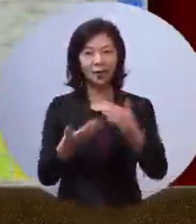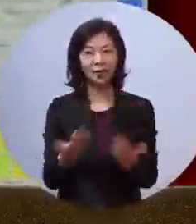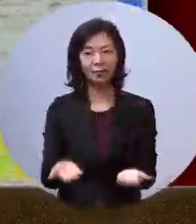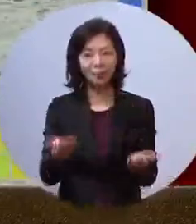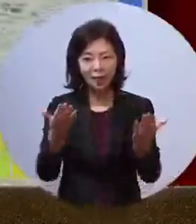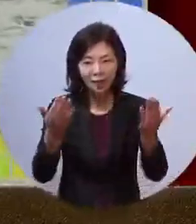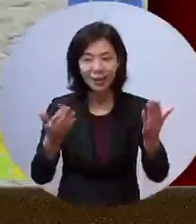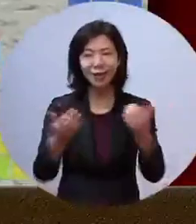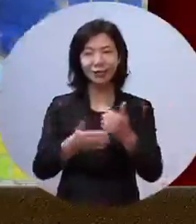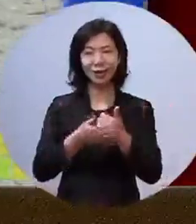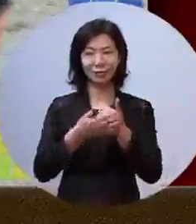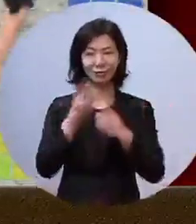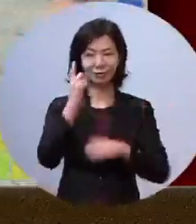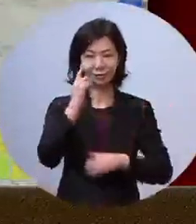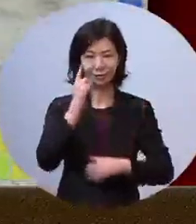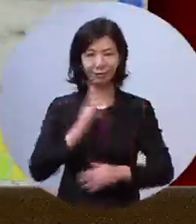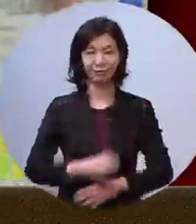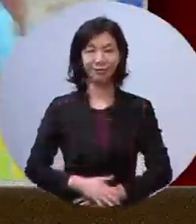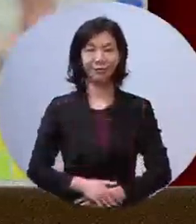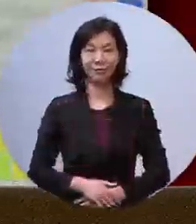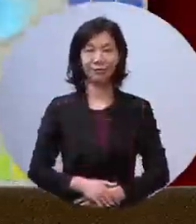くれることでしょう。